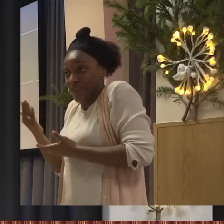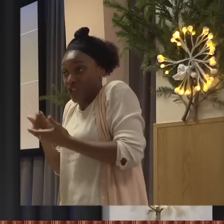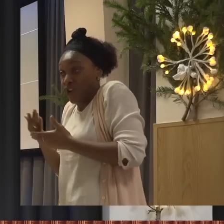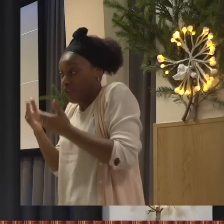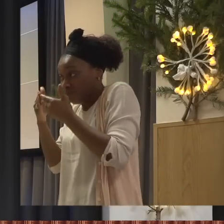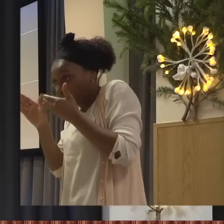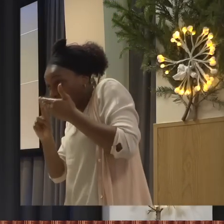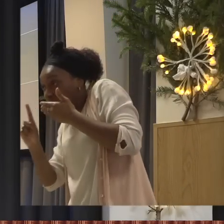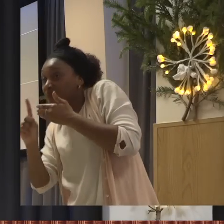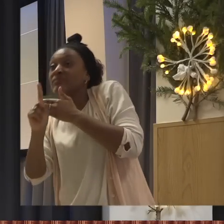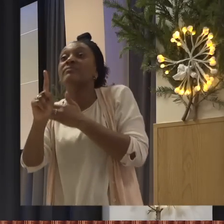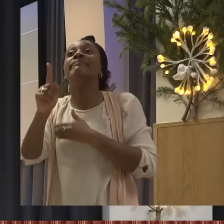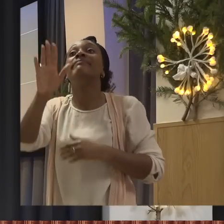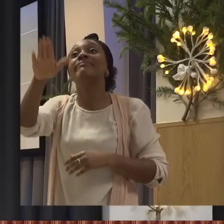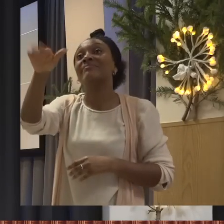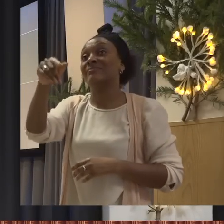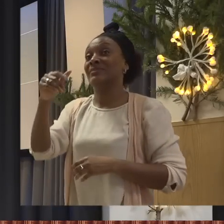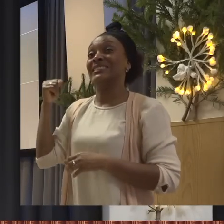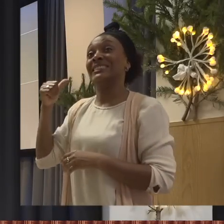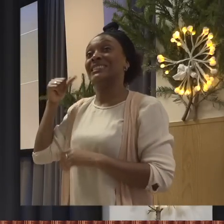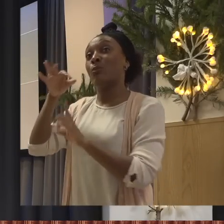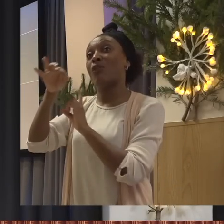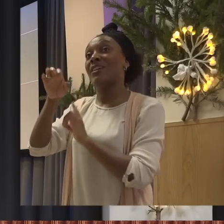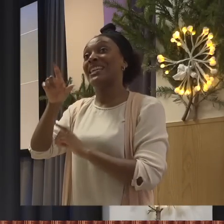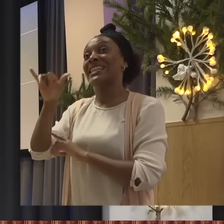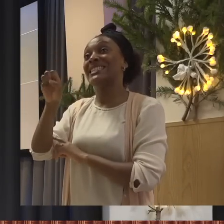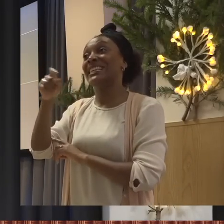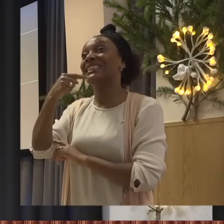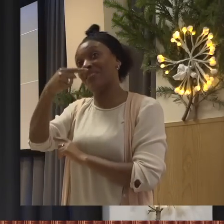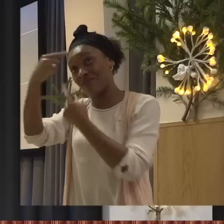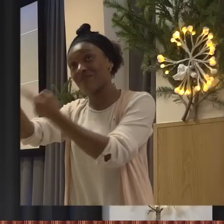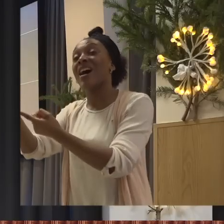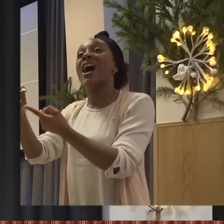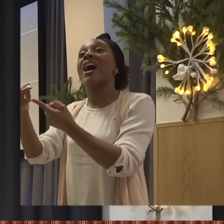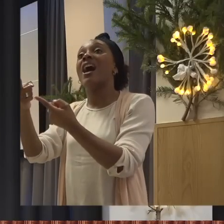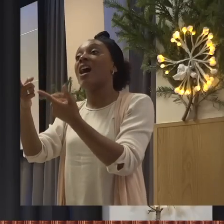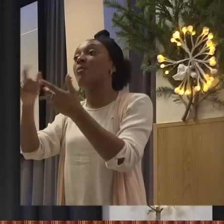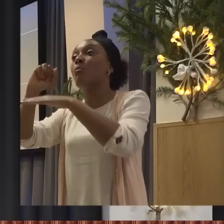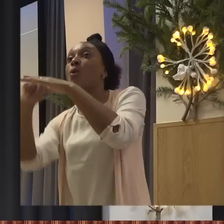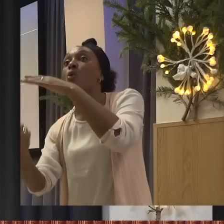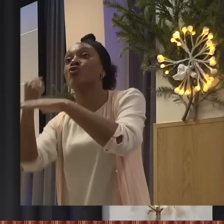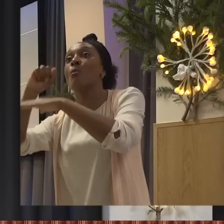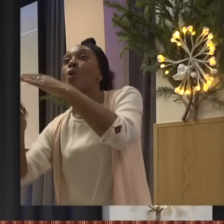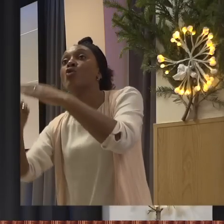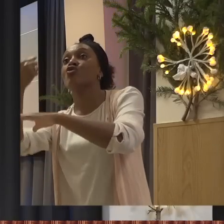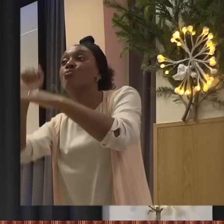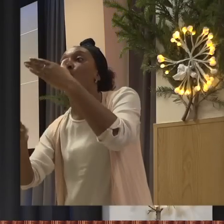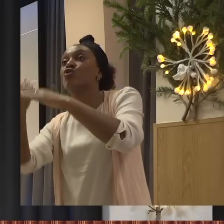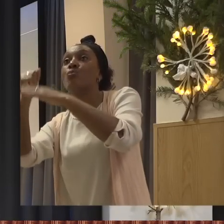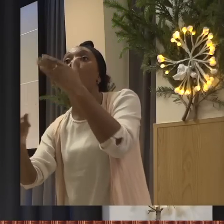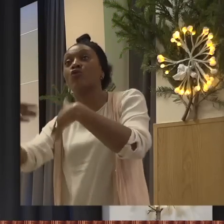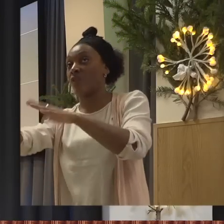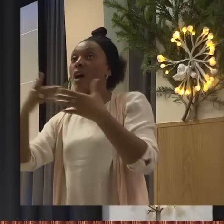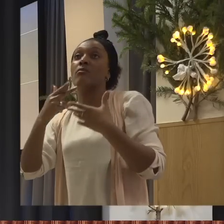Jourdain, ta chair deviendra saine et tu seras pur. » Naaman fut irrité et il s'en alla